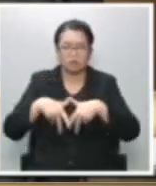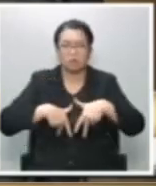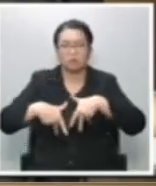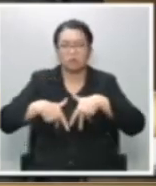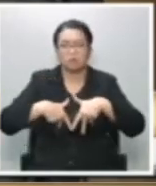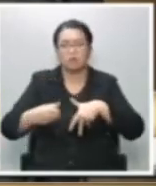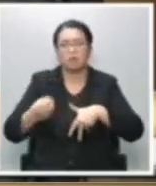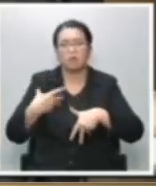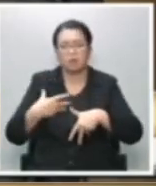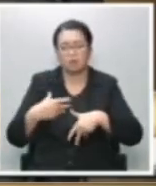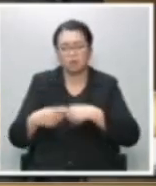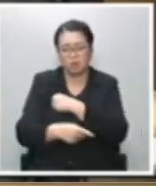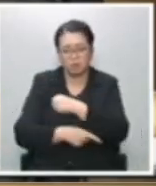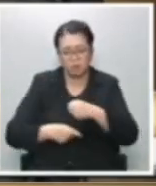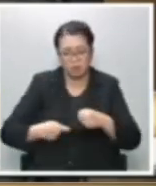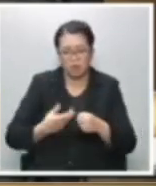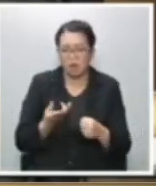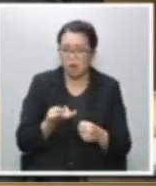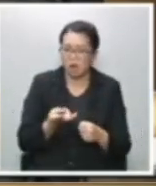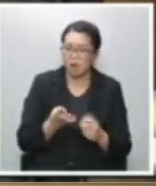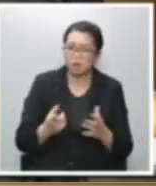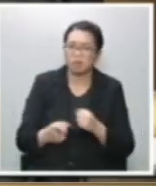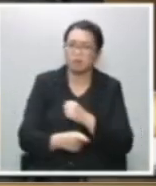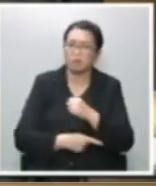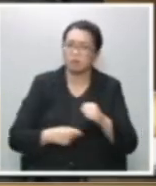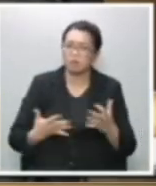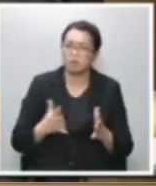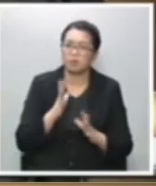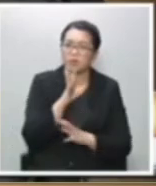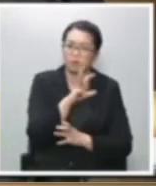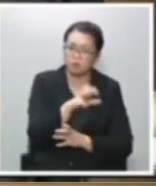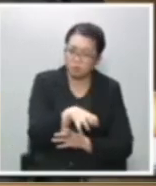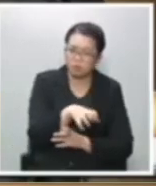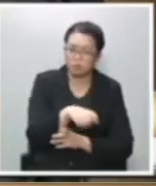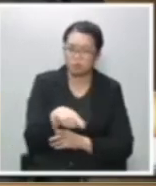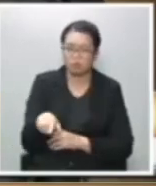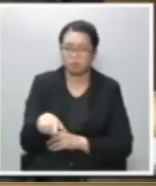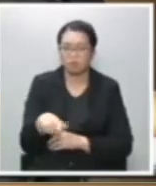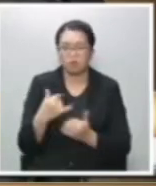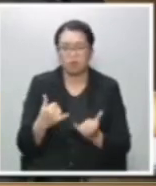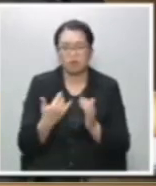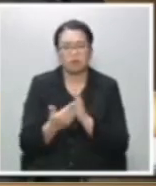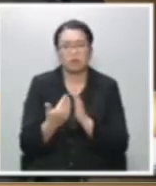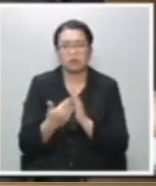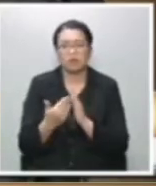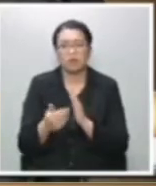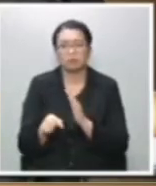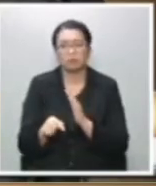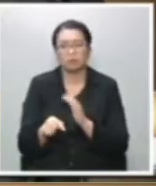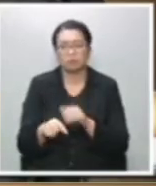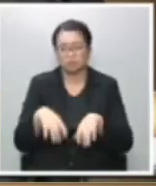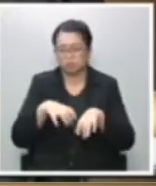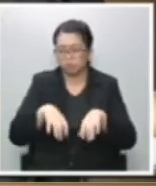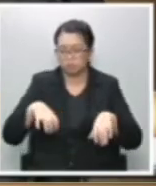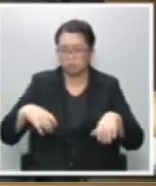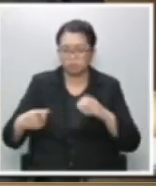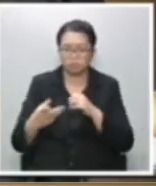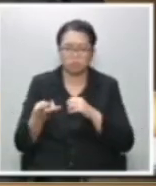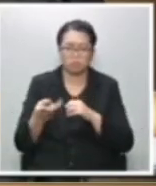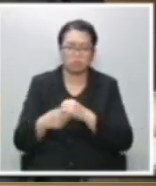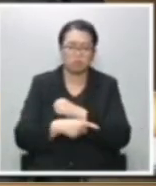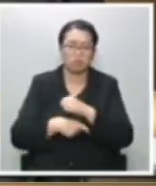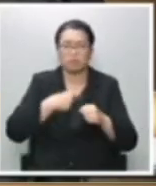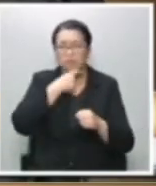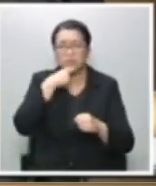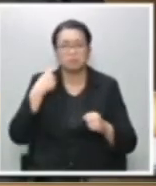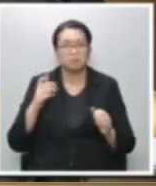ทำนาก็ไม่มีข้าวไม่ได้เกี่ยวข้าวฟางแถวอีสานแทบไม่มีเลยตอนนี้นะครับเพราะนั้นมาตรการรัฐบาลที่ต้อง